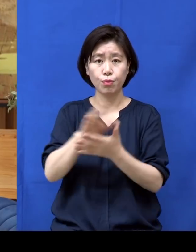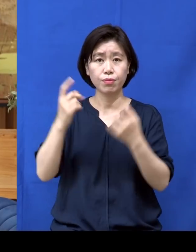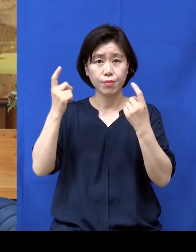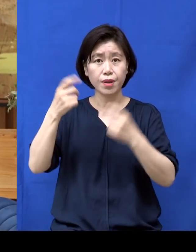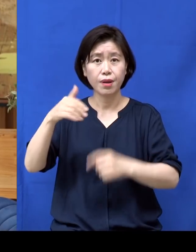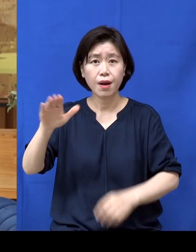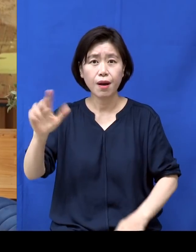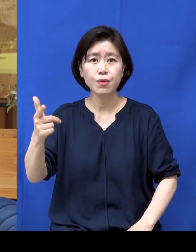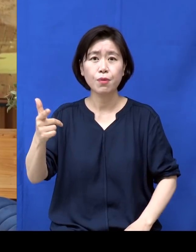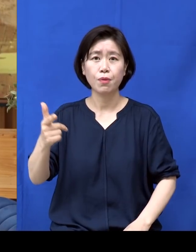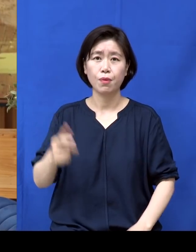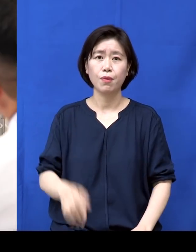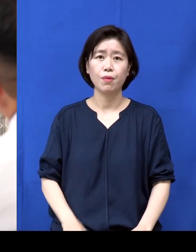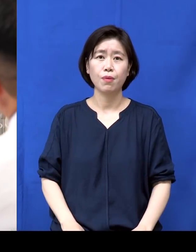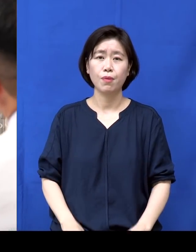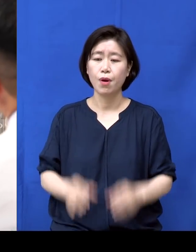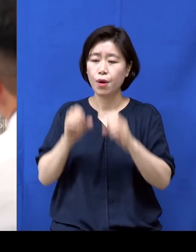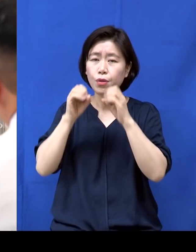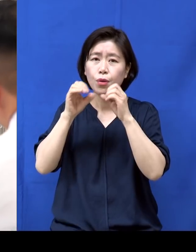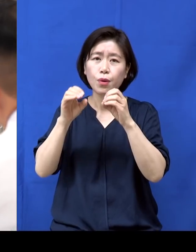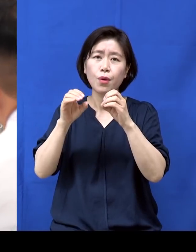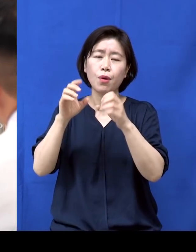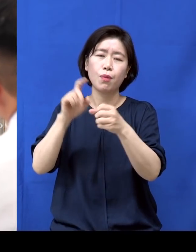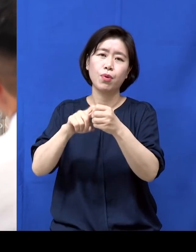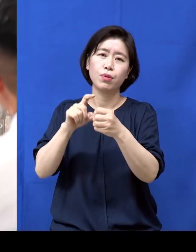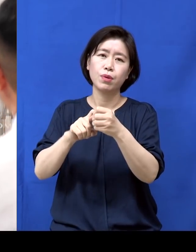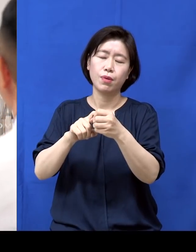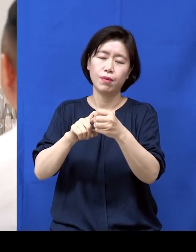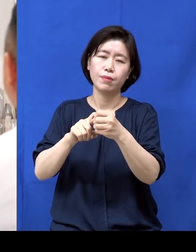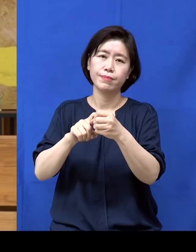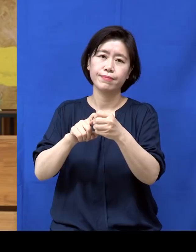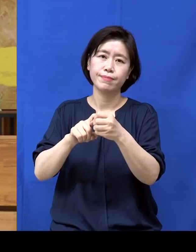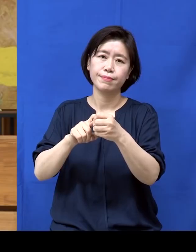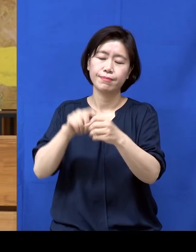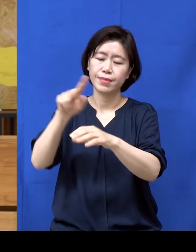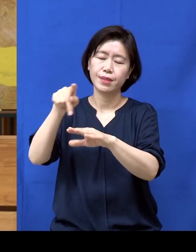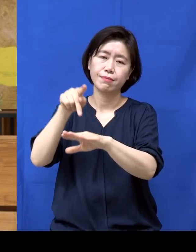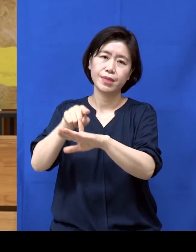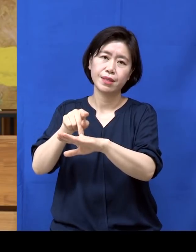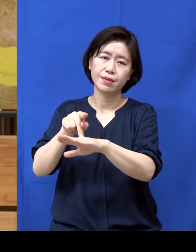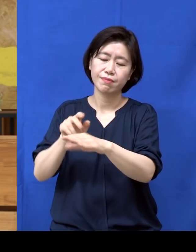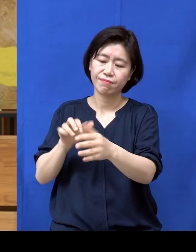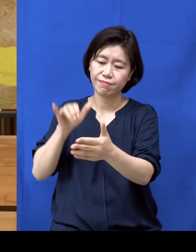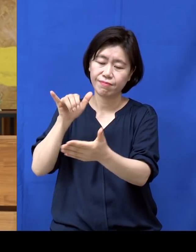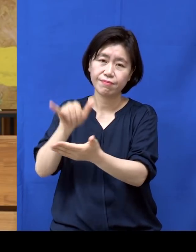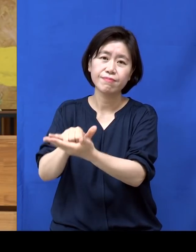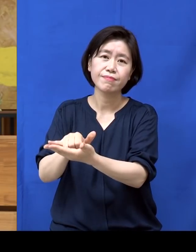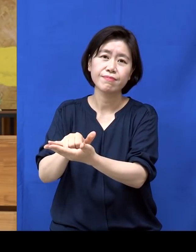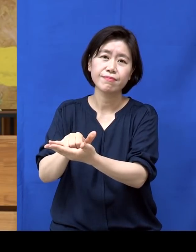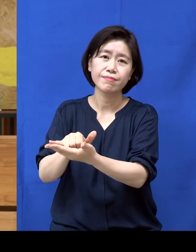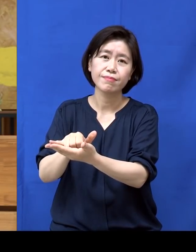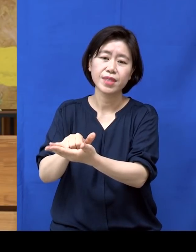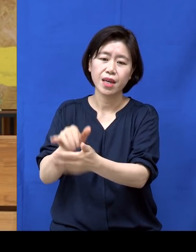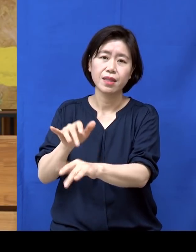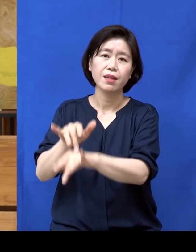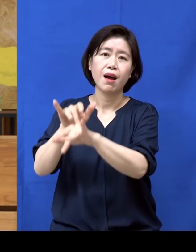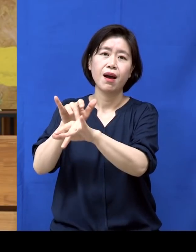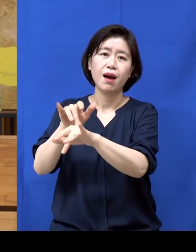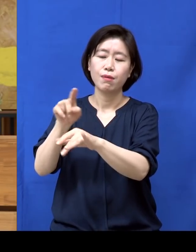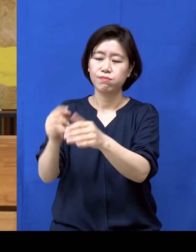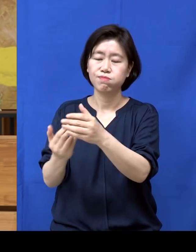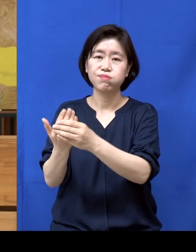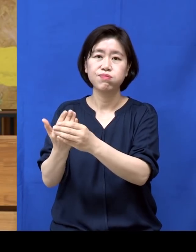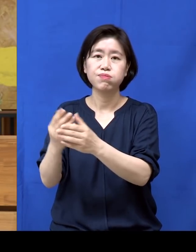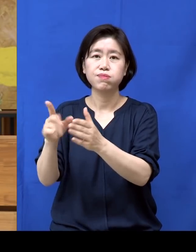단기 선교를 목적으로 갔는데 이런 일이 벌어졌을 때 이게 지금 사람들에게 또 특히 뭐 부모님에게 어떻게 설명을 해야